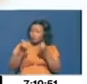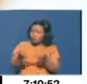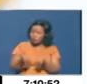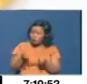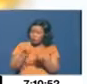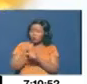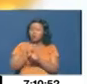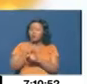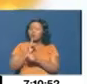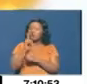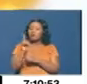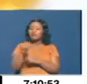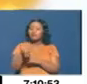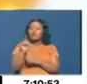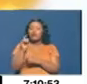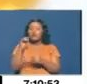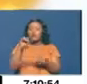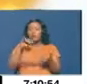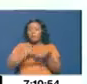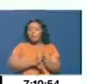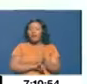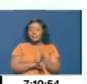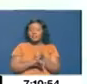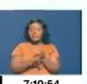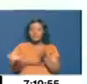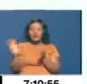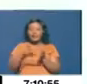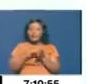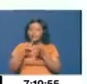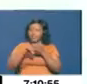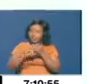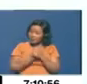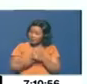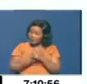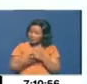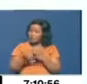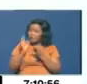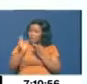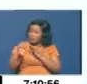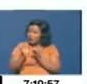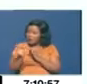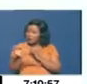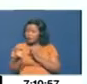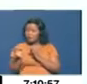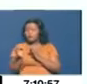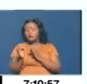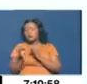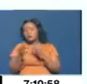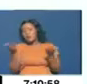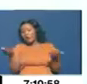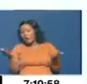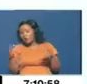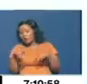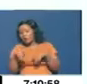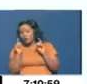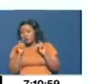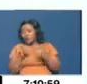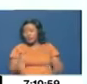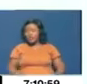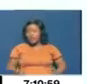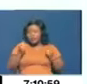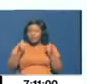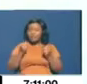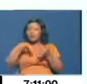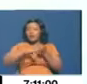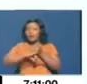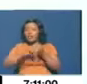yenu ianze tena upya. Kama ni vile mlikuwa ko bado hamujaoana,